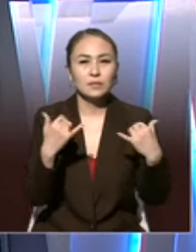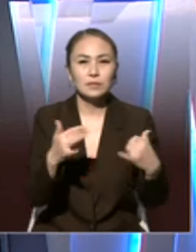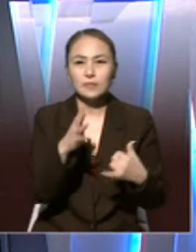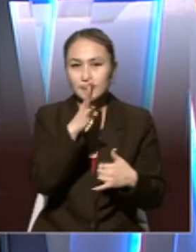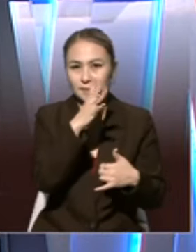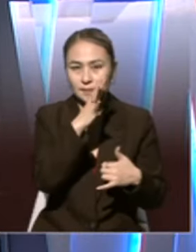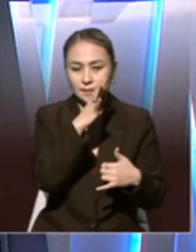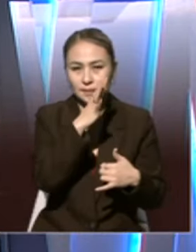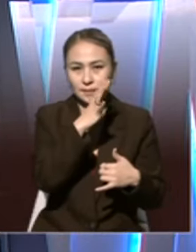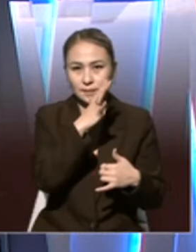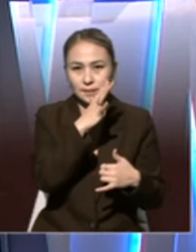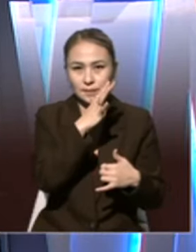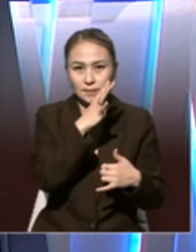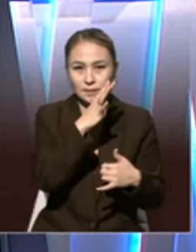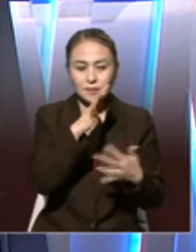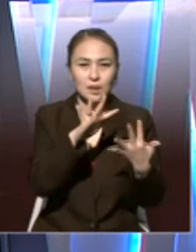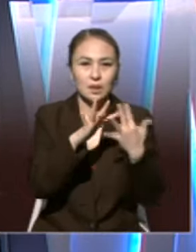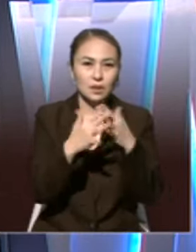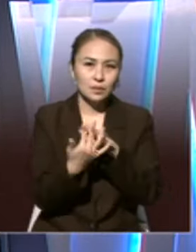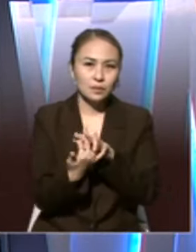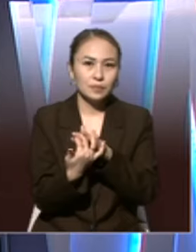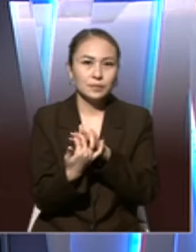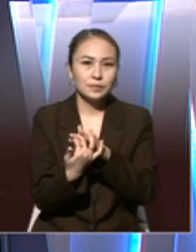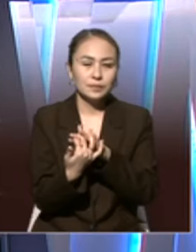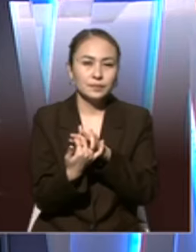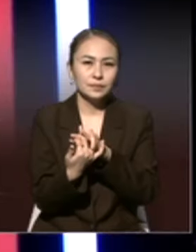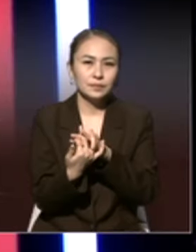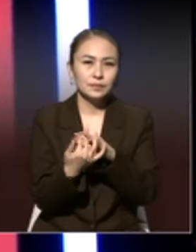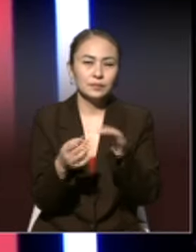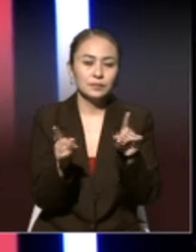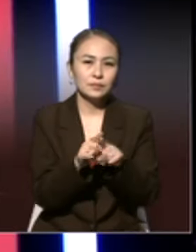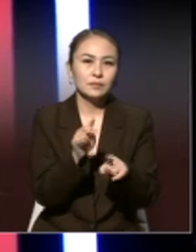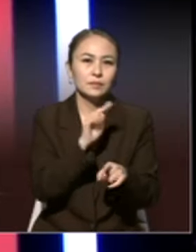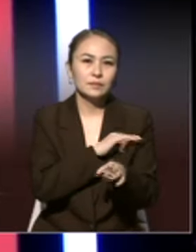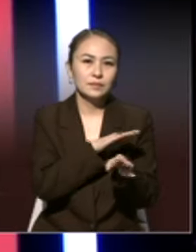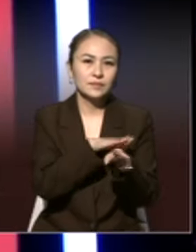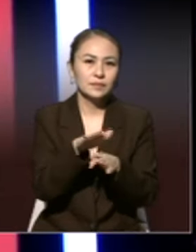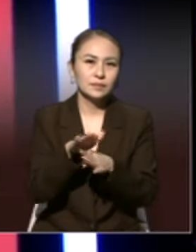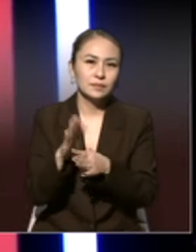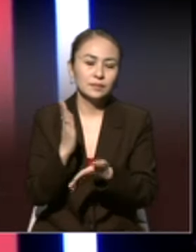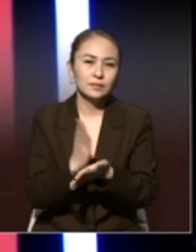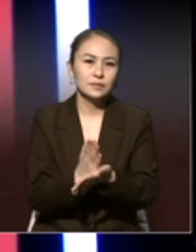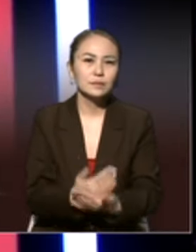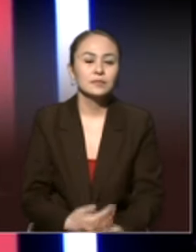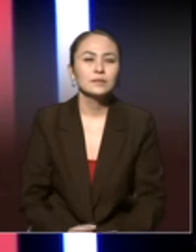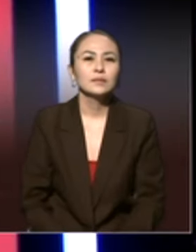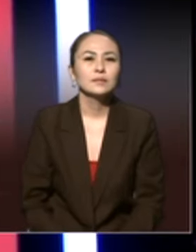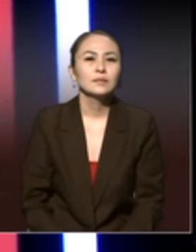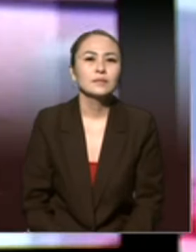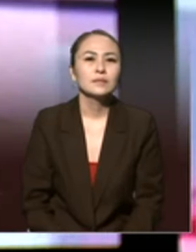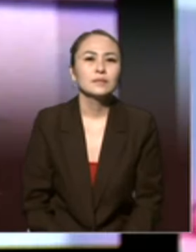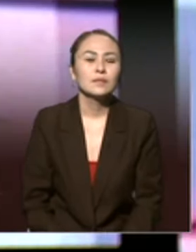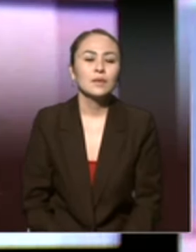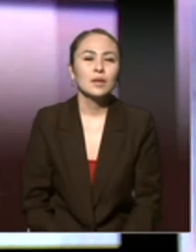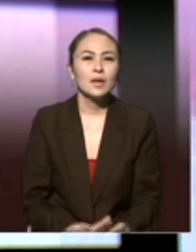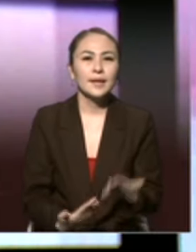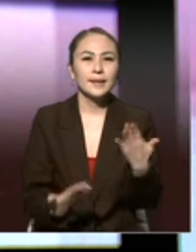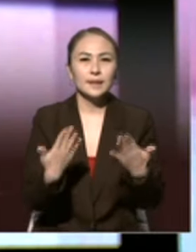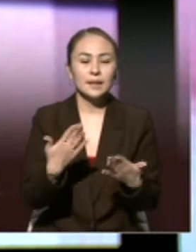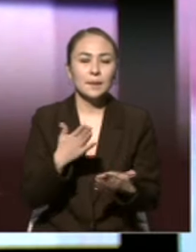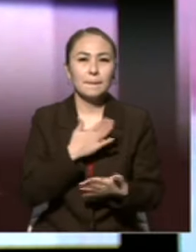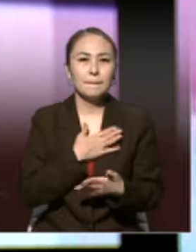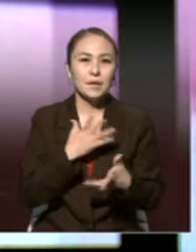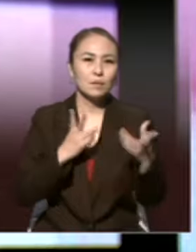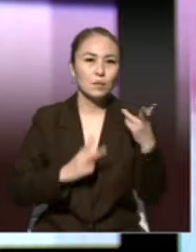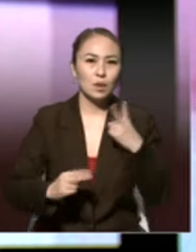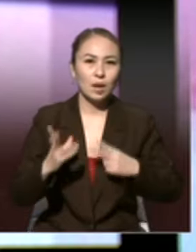кезде осы ауылда да кәдімгідей жұмыс атқарылып жатыр. Ал енді егер біз мұғалімдер туралы